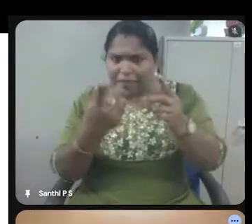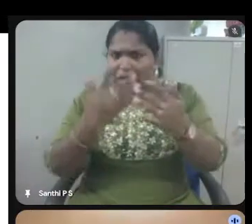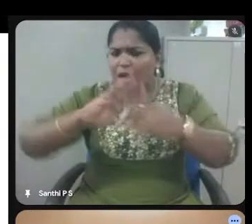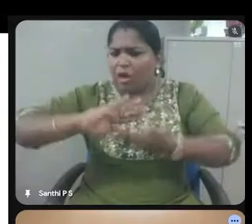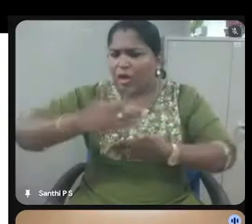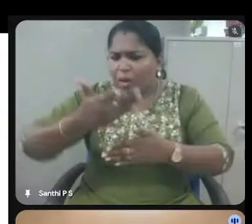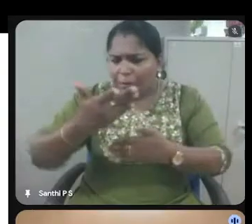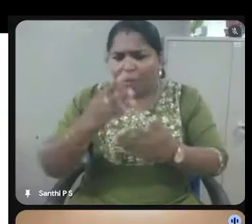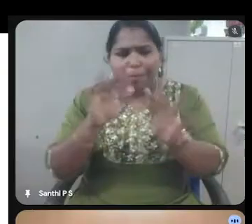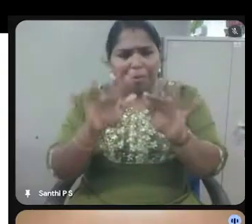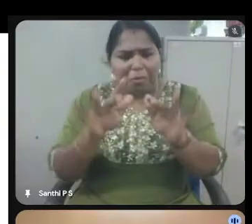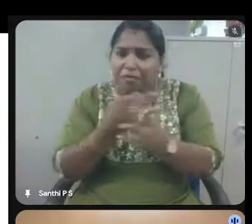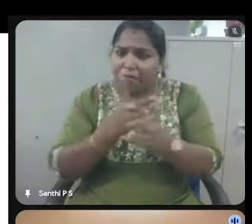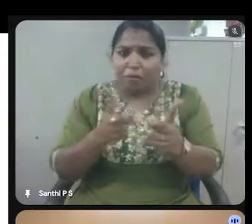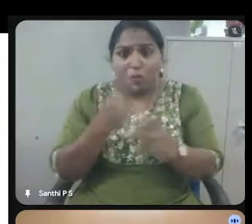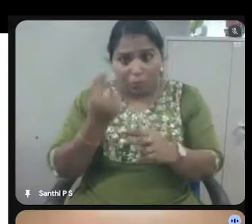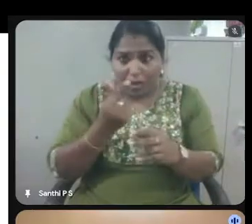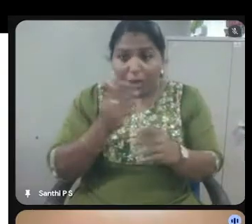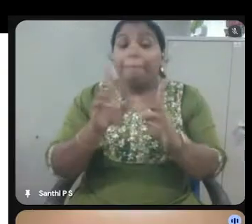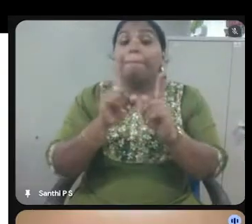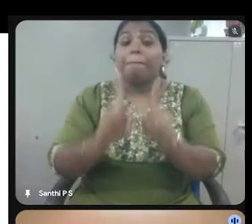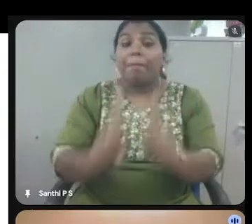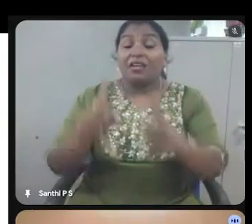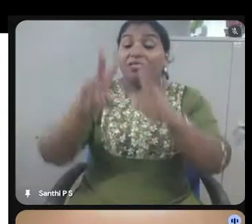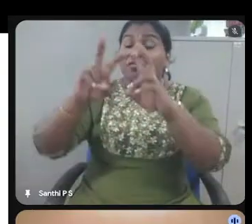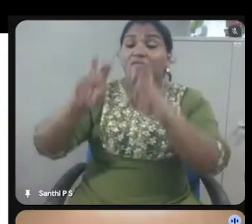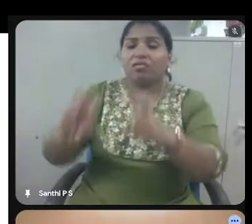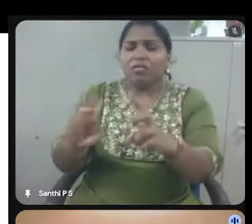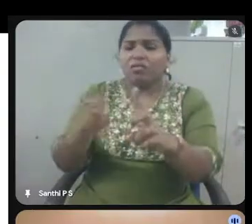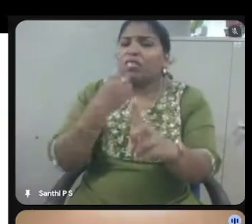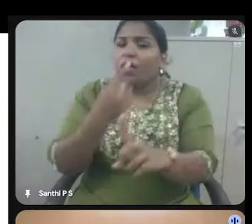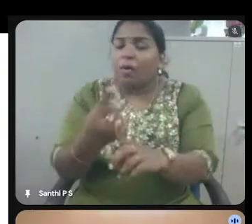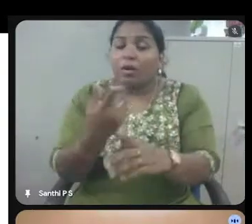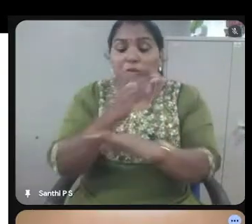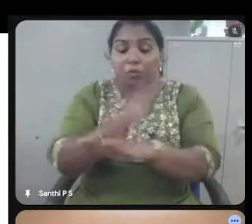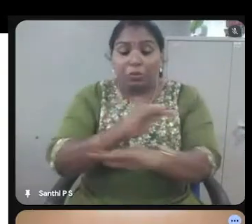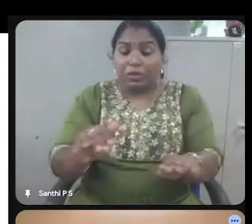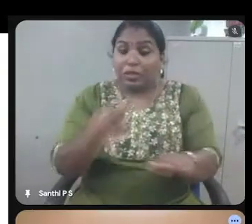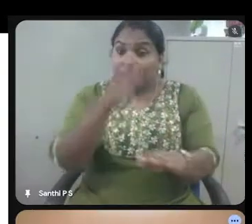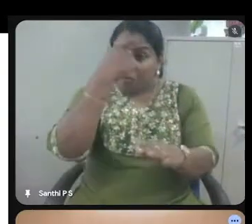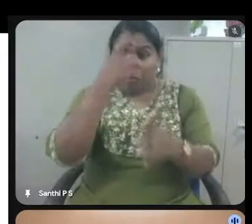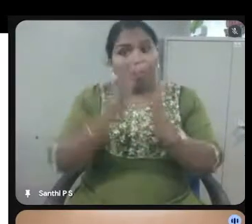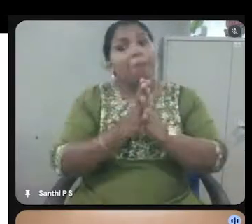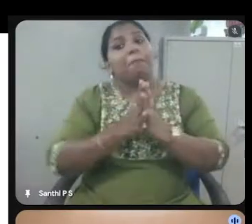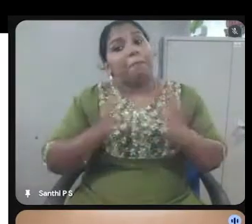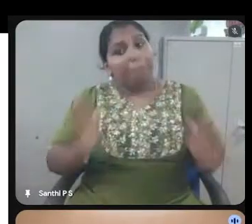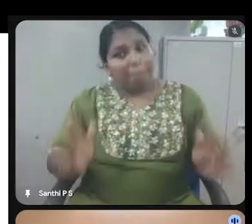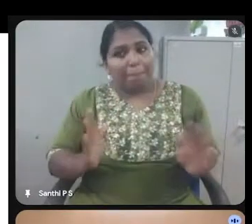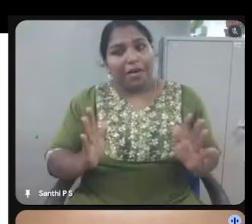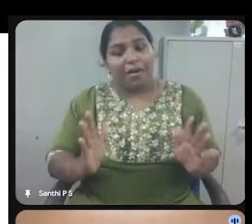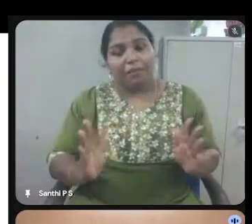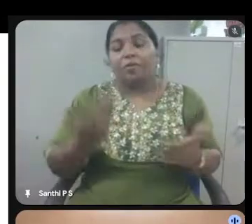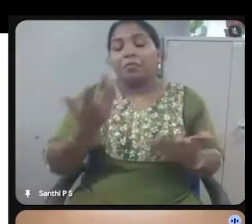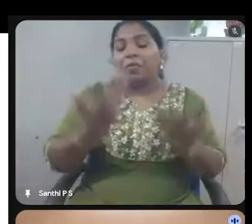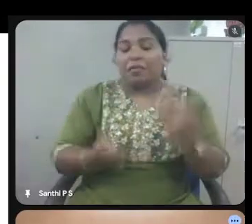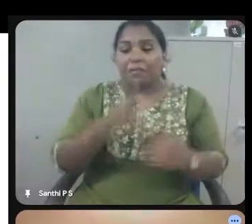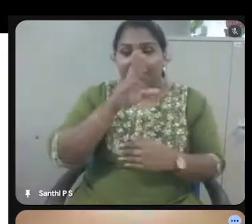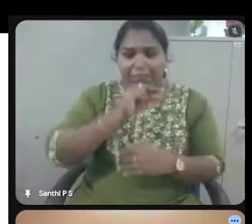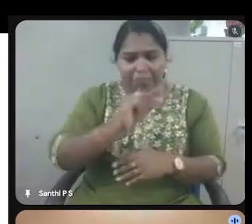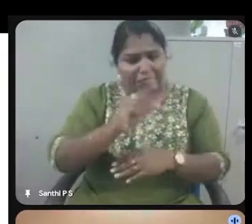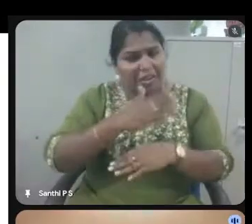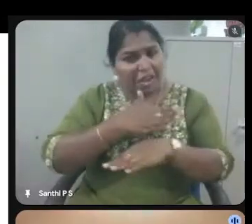പറയുന്നത് അമിതമായ സ്ക്രീൻ ഉപയോഗം കുട്ടികളിൽ പലതരത്തിലുള്ള ബുദ്ധിമുട്ടുകൾ ഉണ്ടാക്കുന്നു. സംസാരശേഷിയിലുള്ള